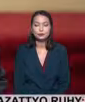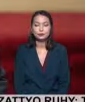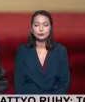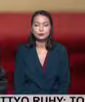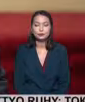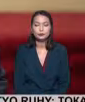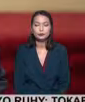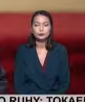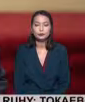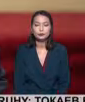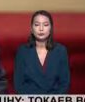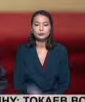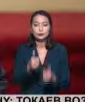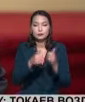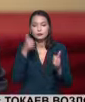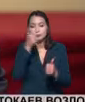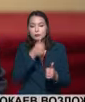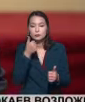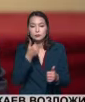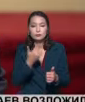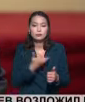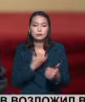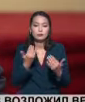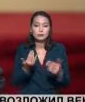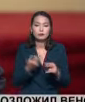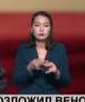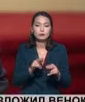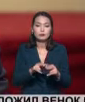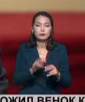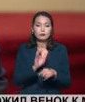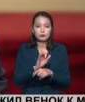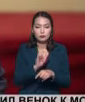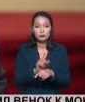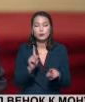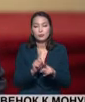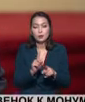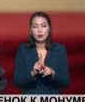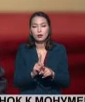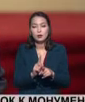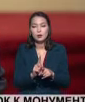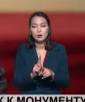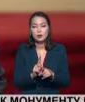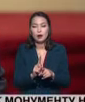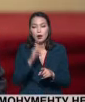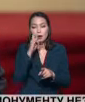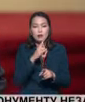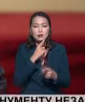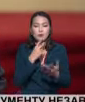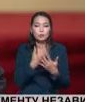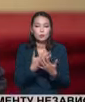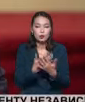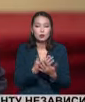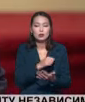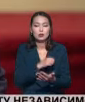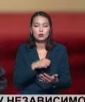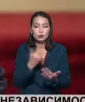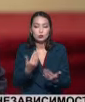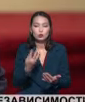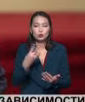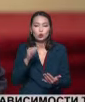Потому что ежегодно Казэкспорт Астык, а теперь зерновой консорциум Казахстана, поставляет от 100 до 200 тысяч